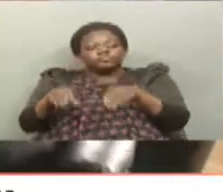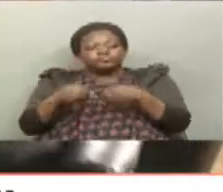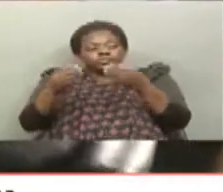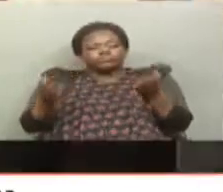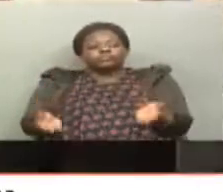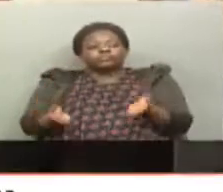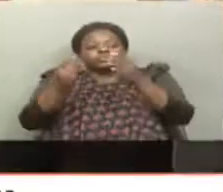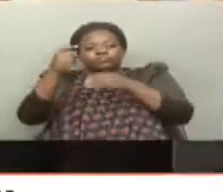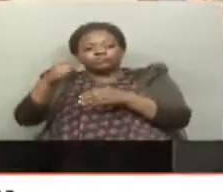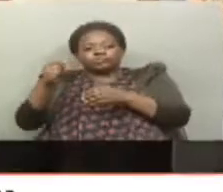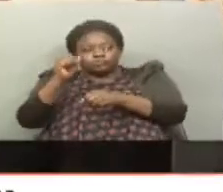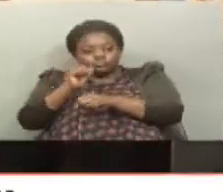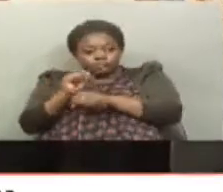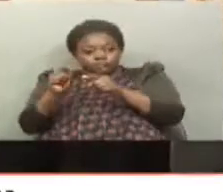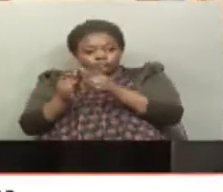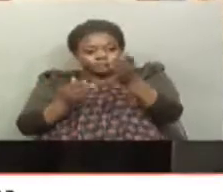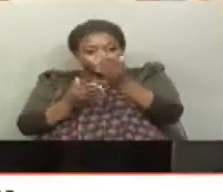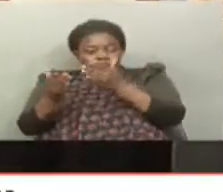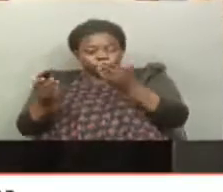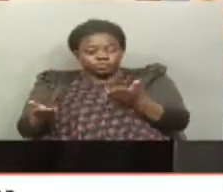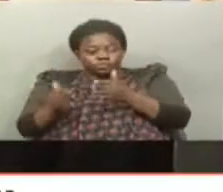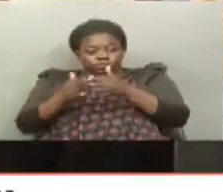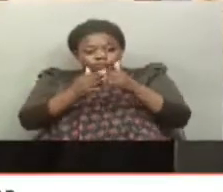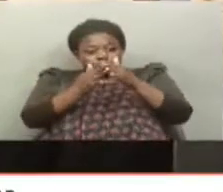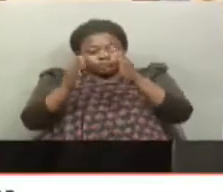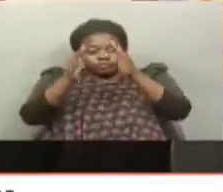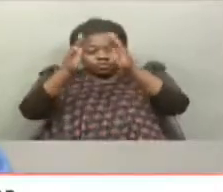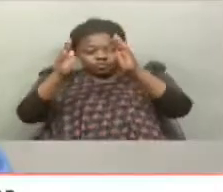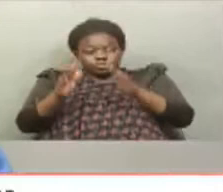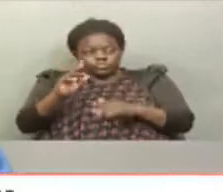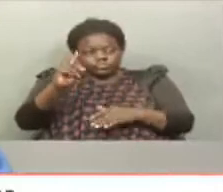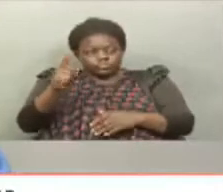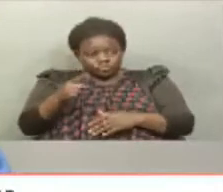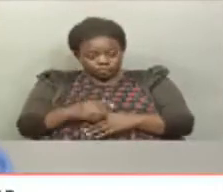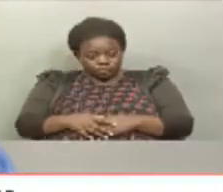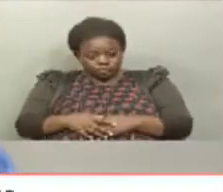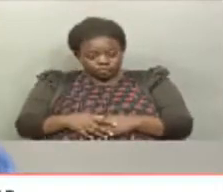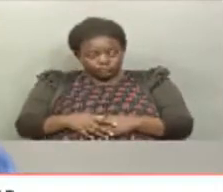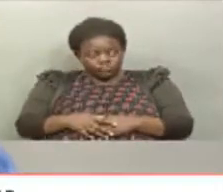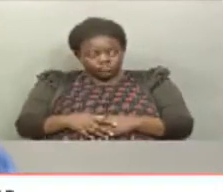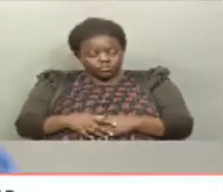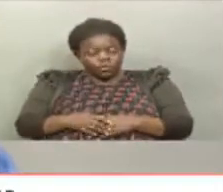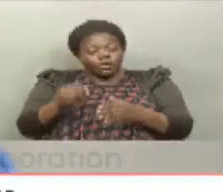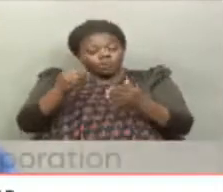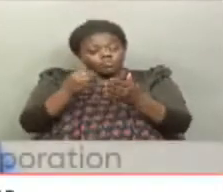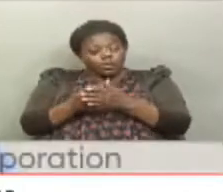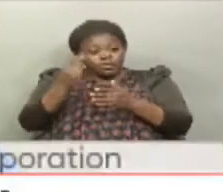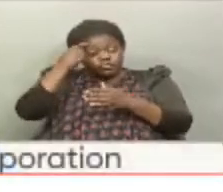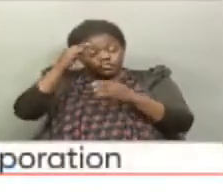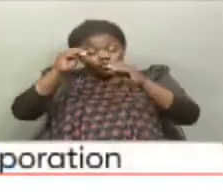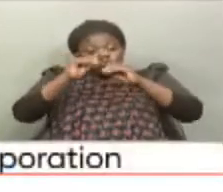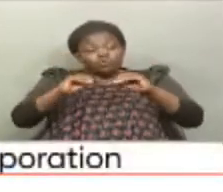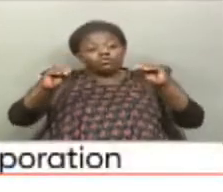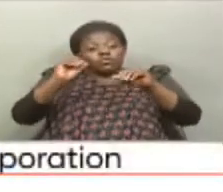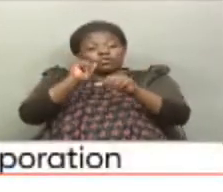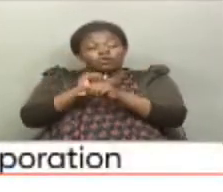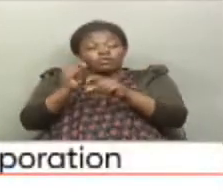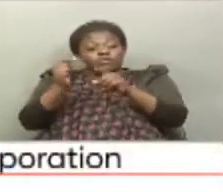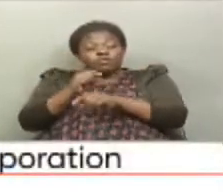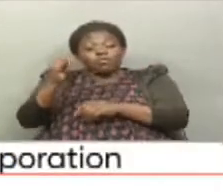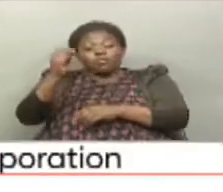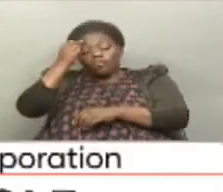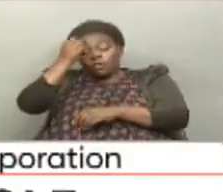omutindo gw'abakozi n'empereza y'egaali y'omuka ku mutendera ogusooka. Sente ez'okutendeka abakozi zaava mu gavumenti ya